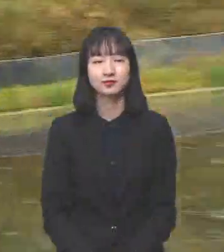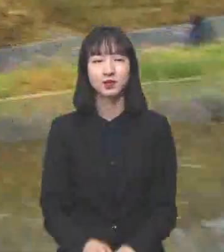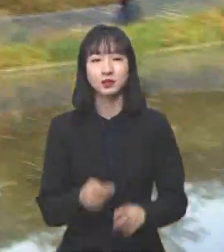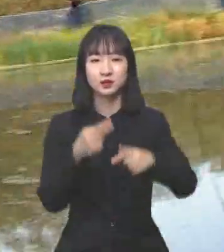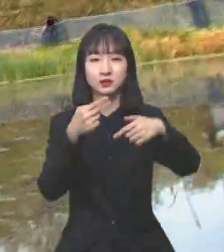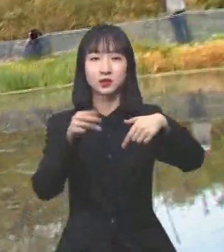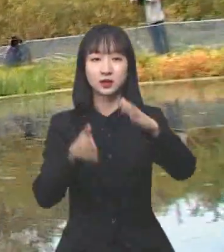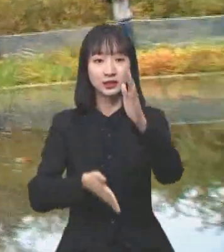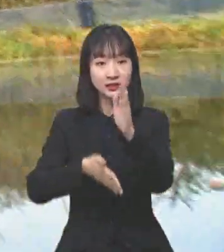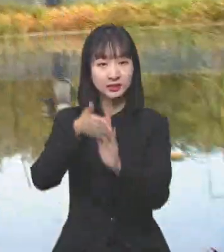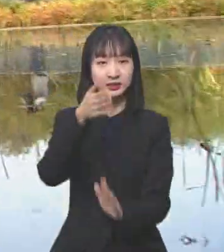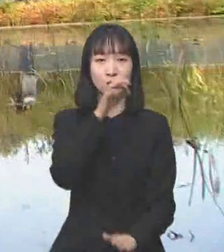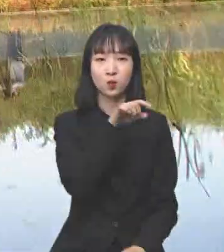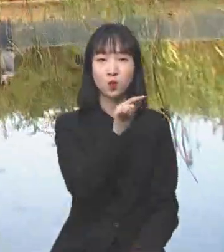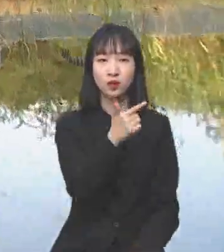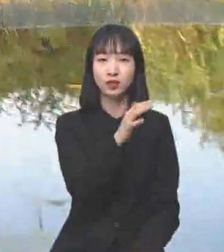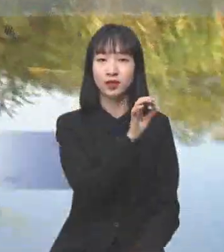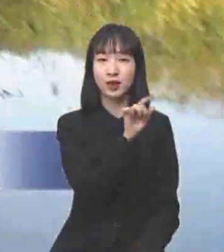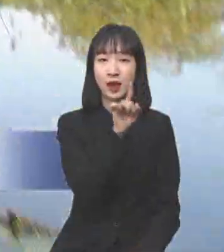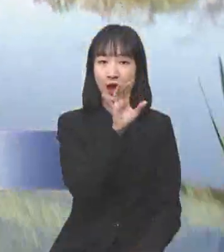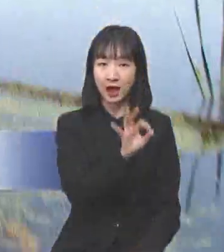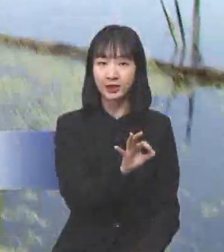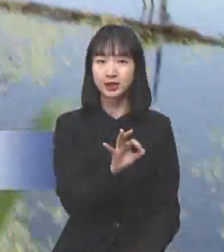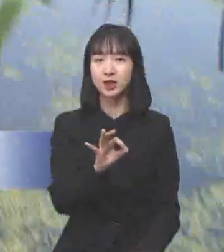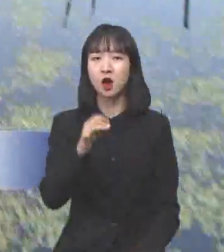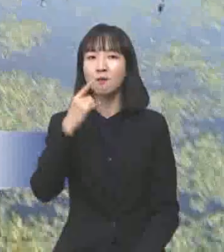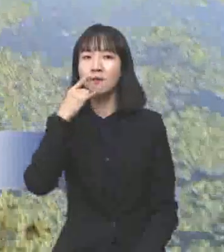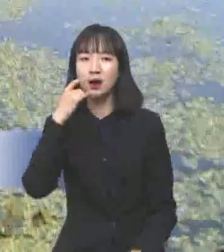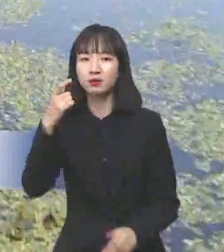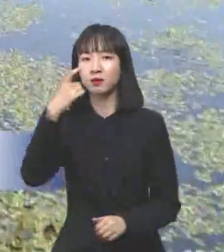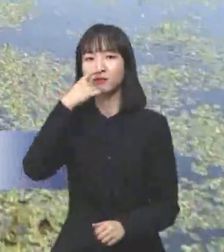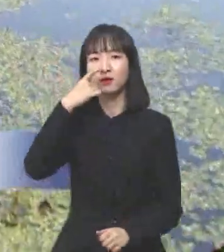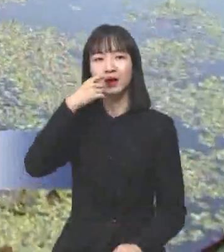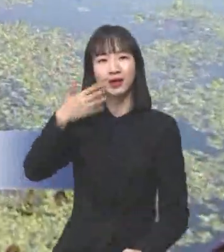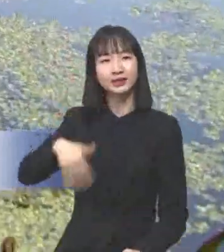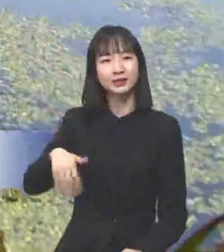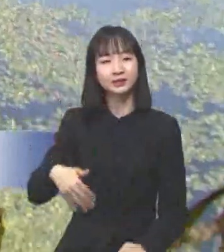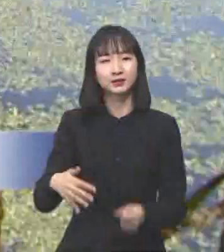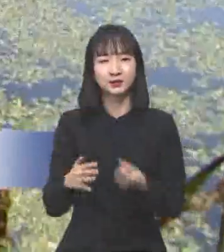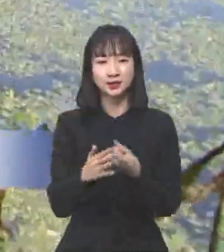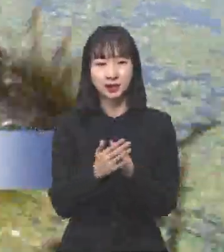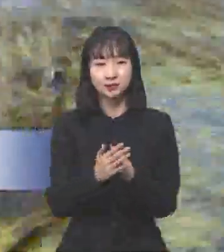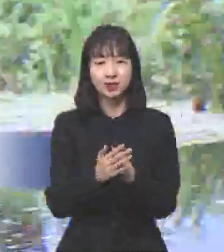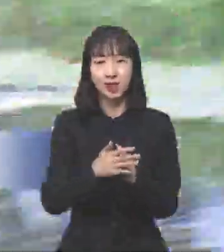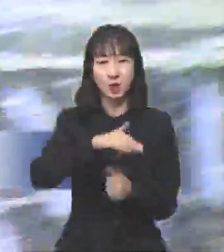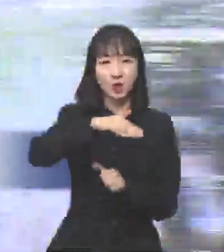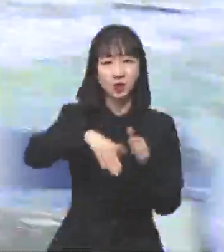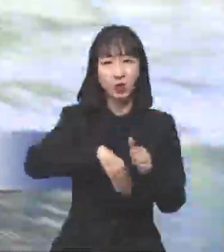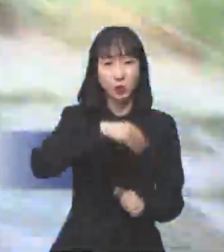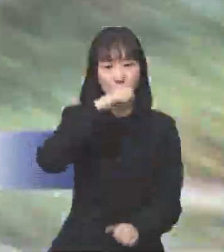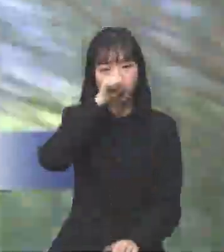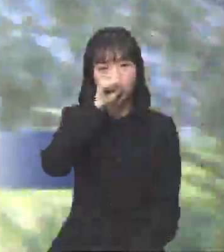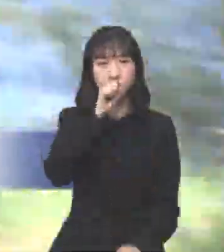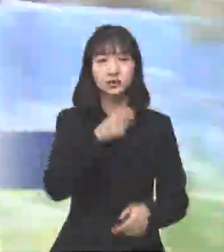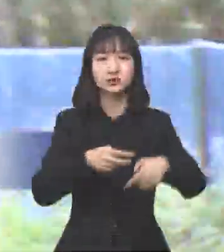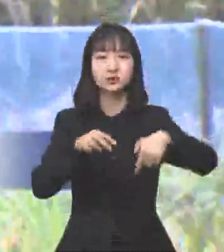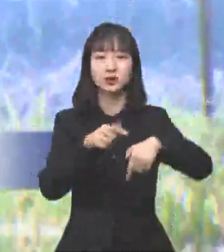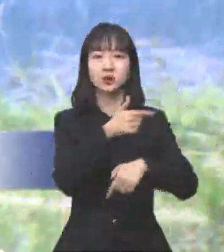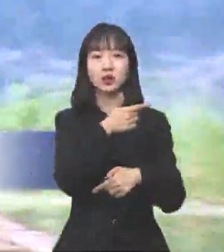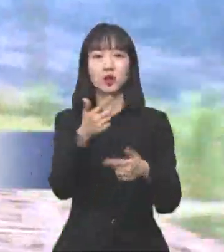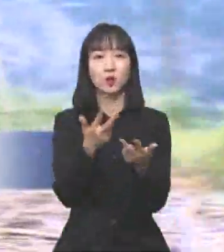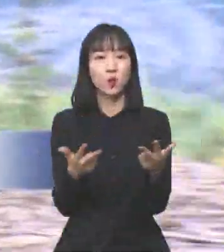인천시는 원앙이 어미로부터 야생 숙성을 배우지 못한 것을 감안해 생태 환경이 좋은 인천대공원 을